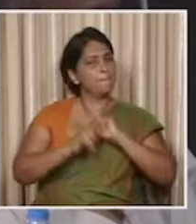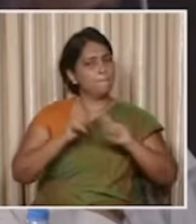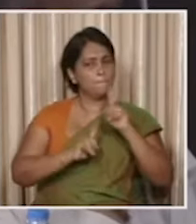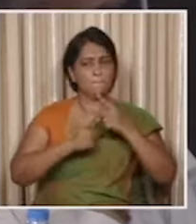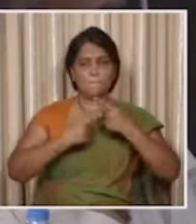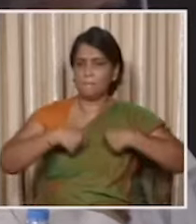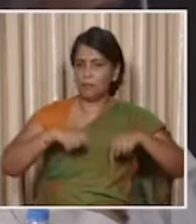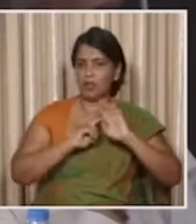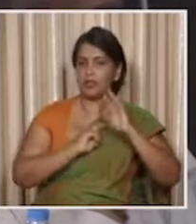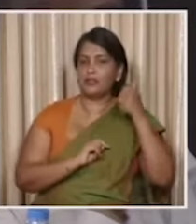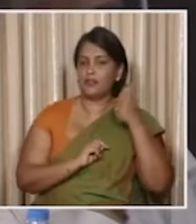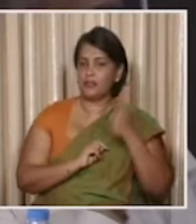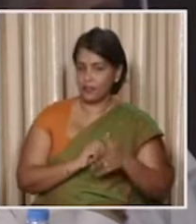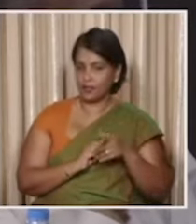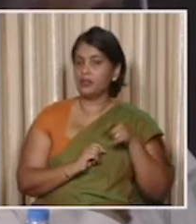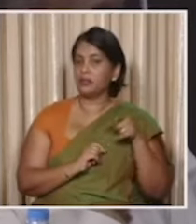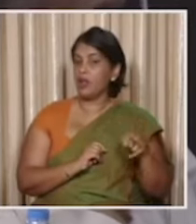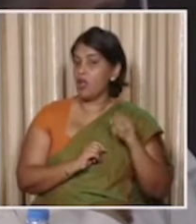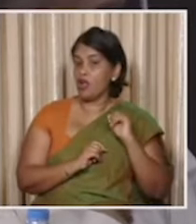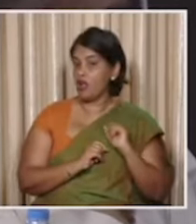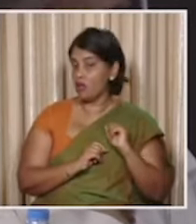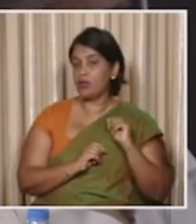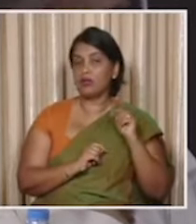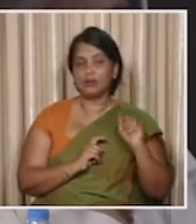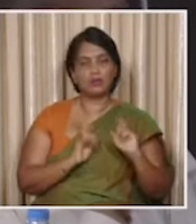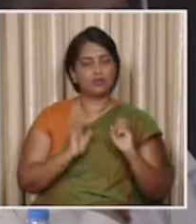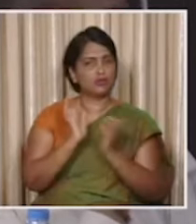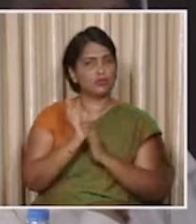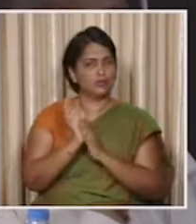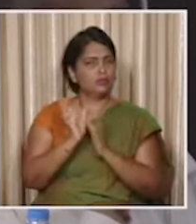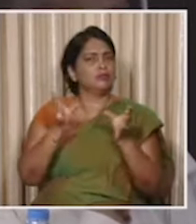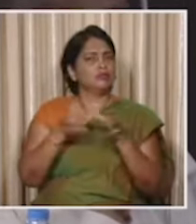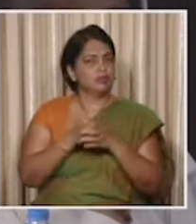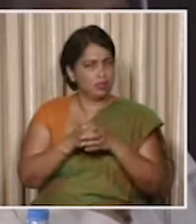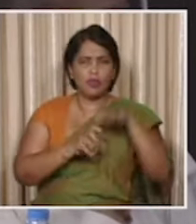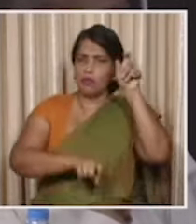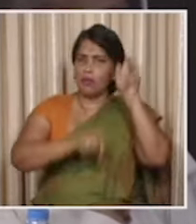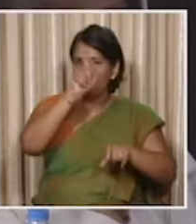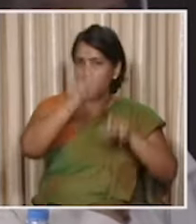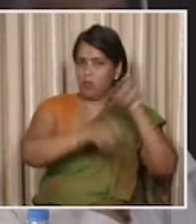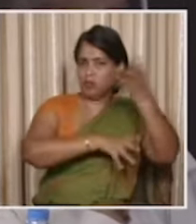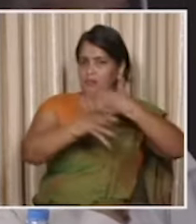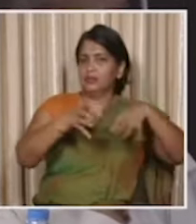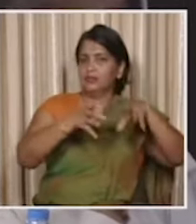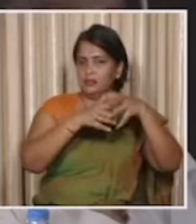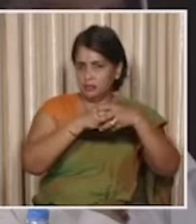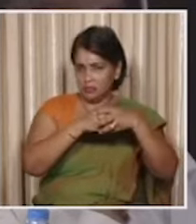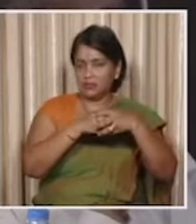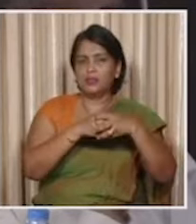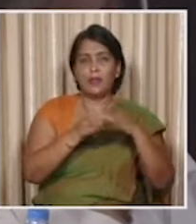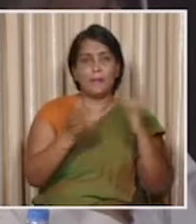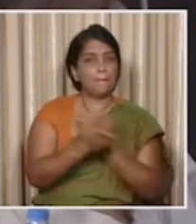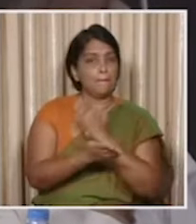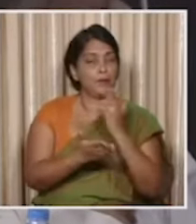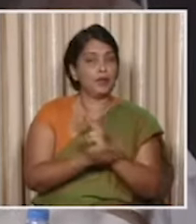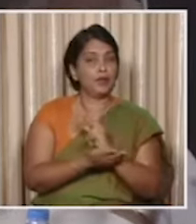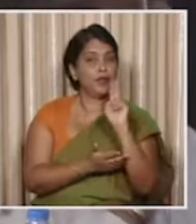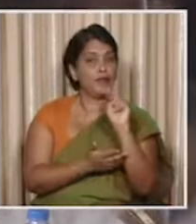පාර්ලිමේන්තුවටම වැදගත් දෙයක්. ඒ තමයි මේ කොමිෂන් සභාවේ පුද්ගලයෝ එකතු වෙලා පිටු 20ක